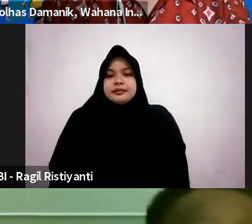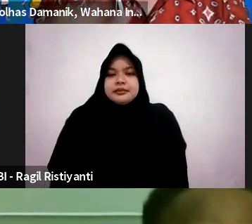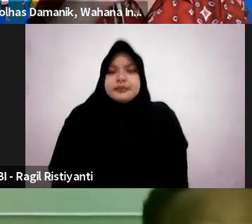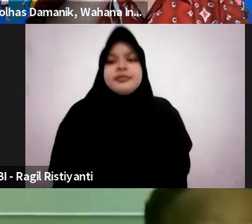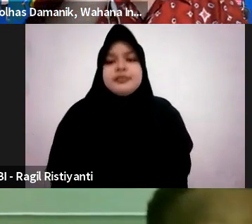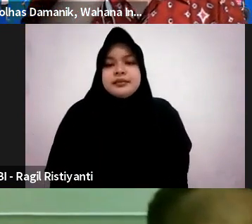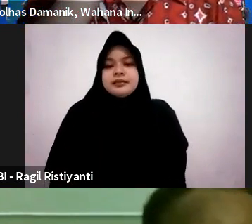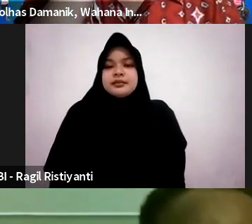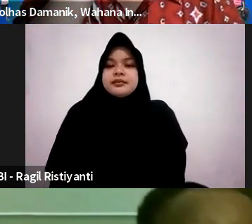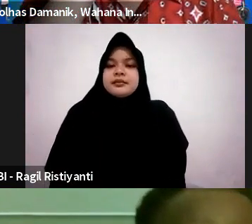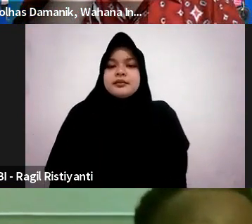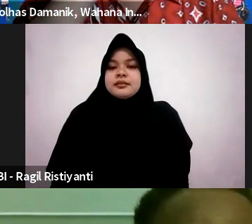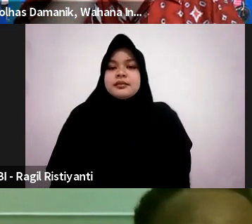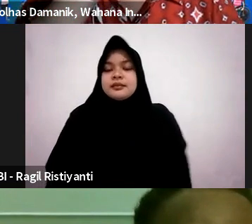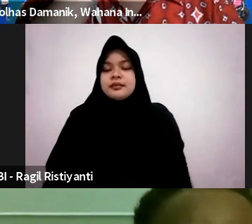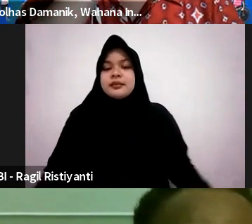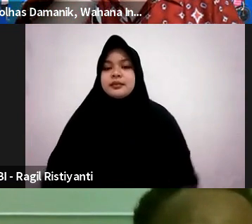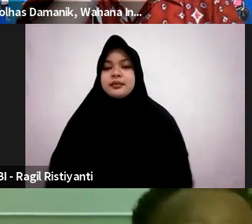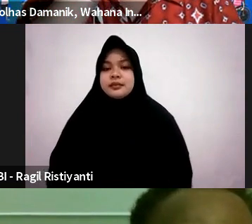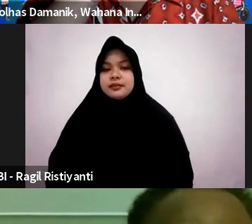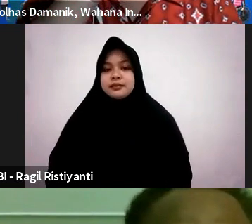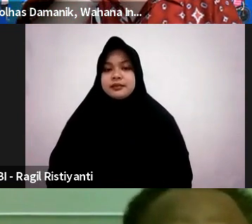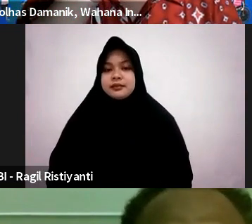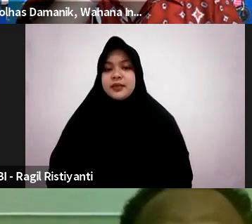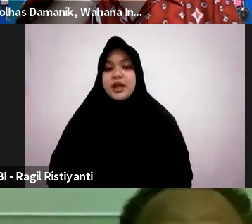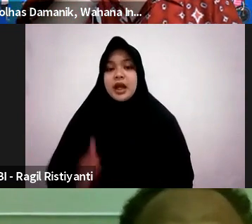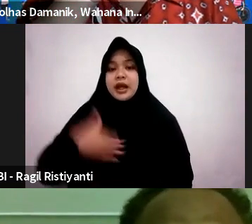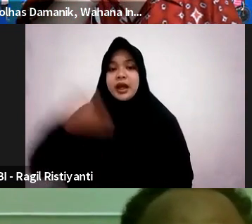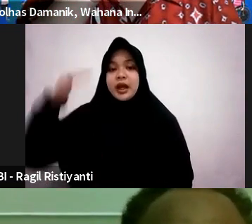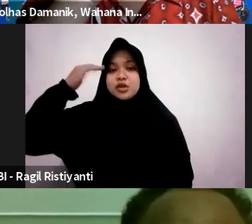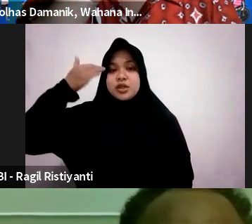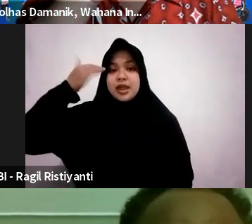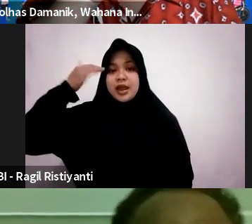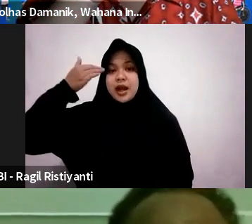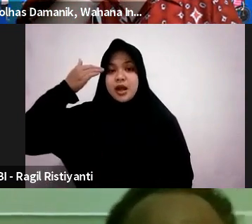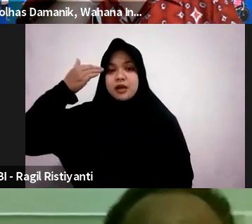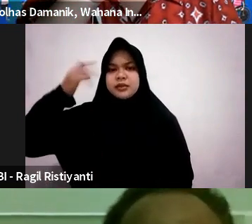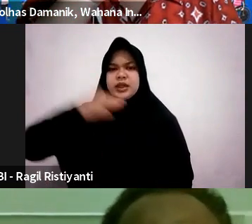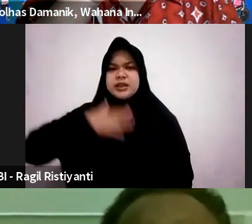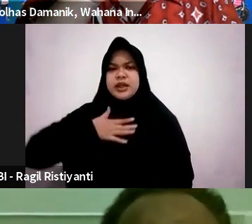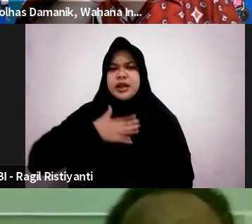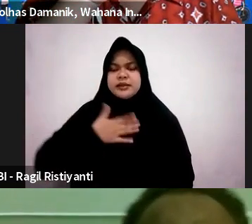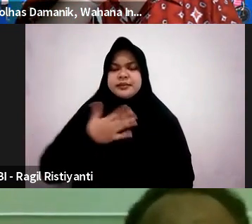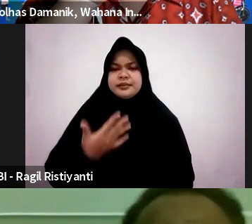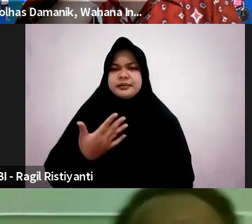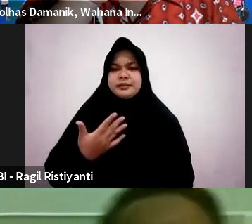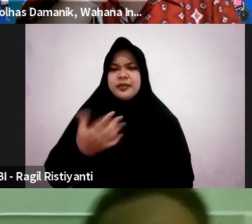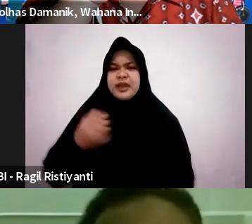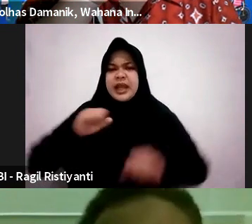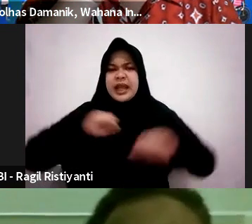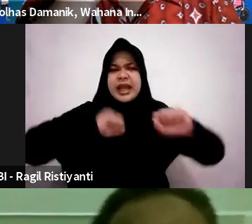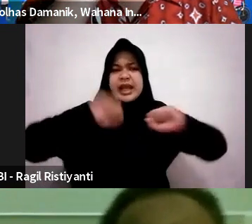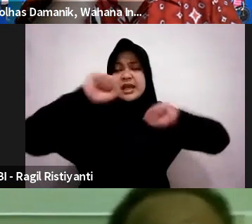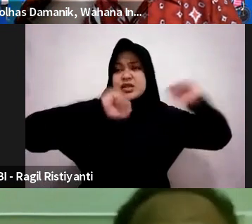Aa Doa apa daun sindrom kayak gitu saya tuh melihat kok gestur tubuh